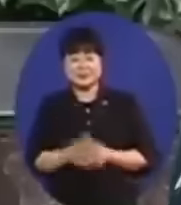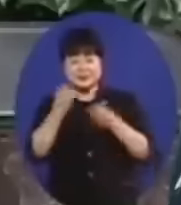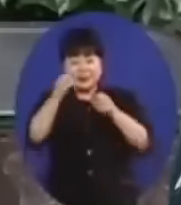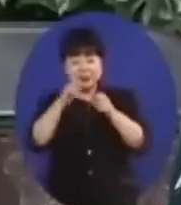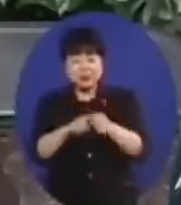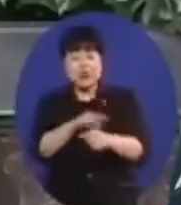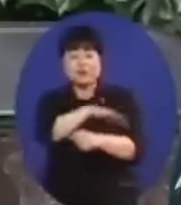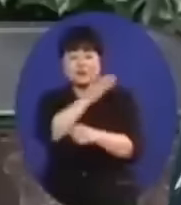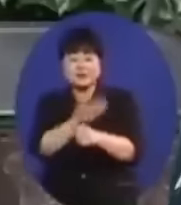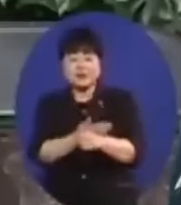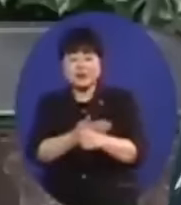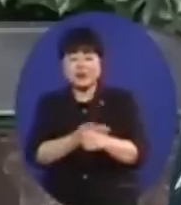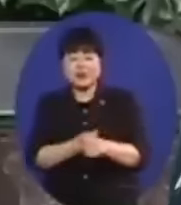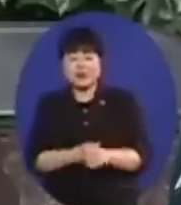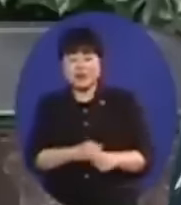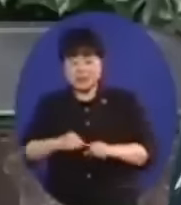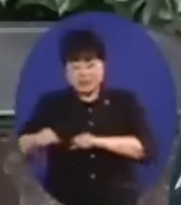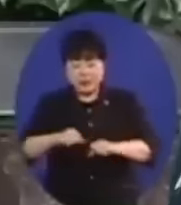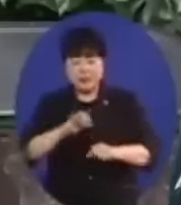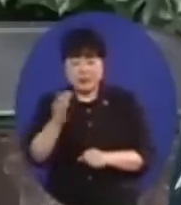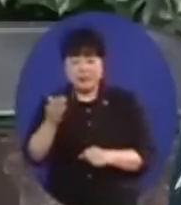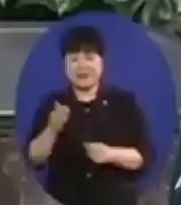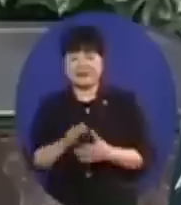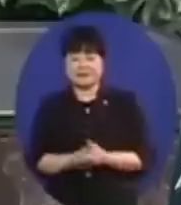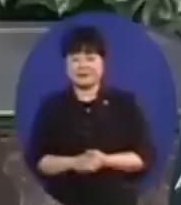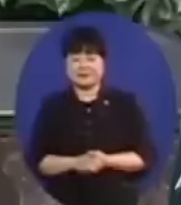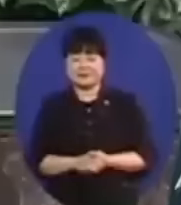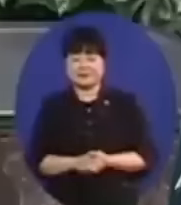창조적인 능력을 활용해야 됩니다.